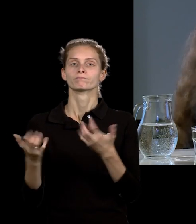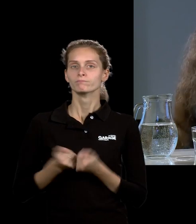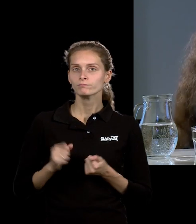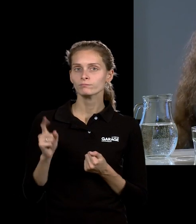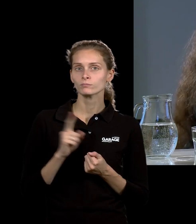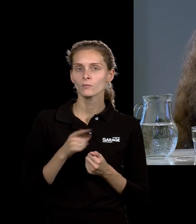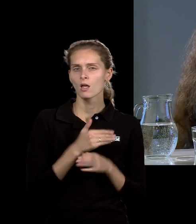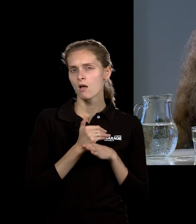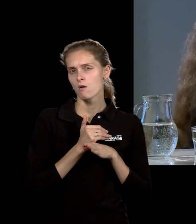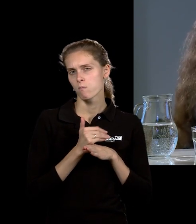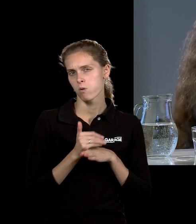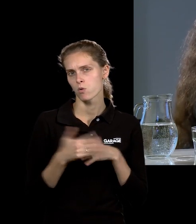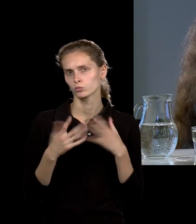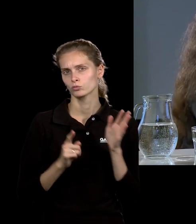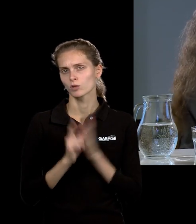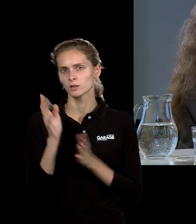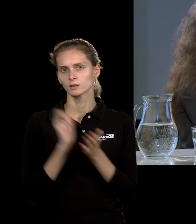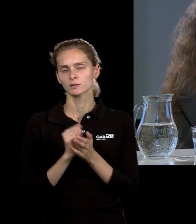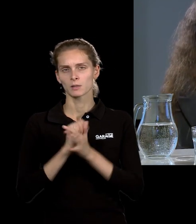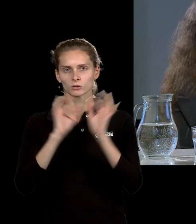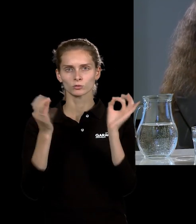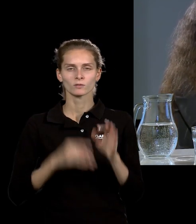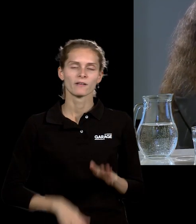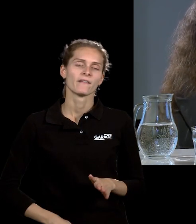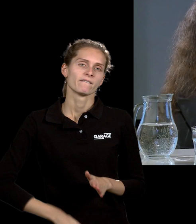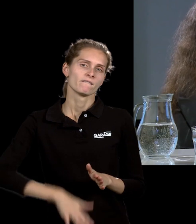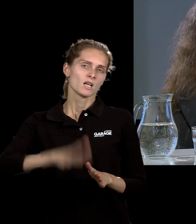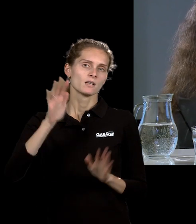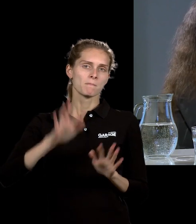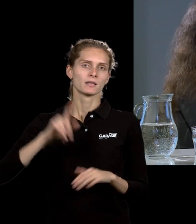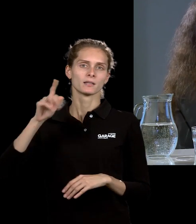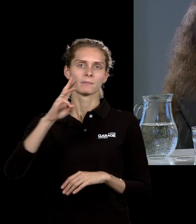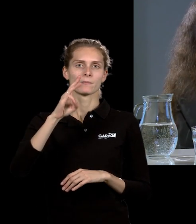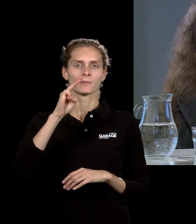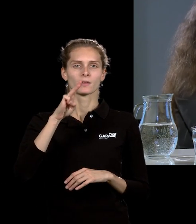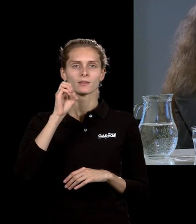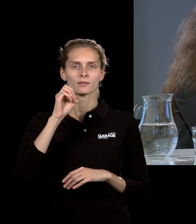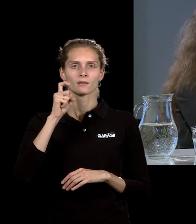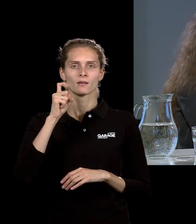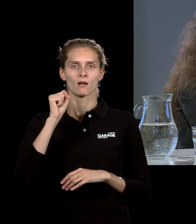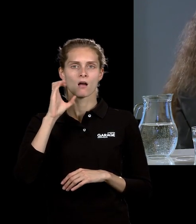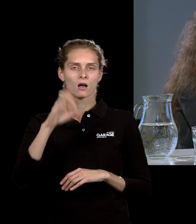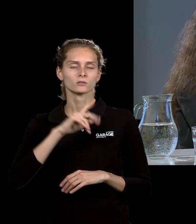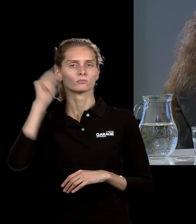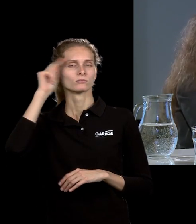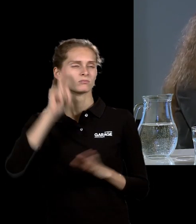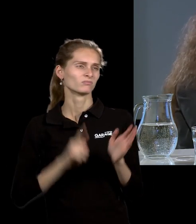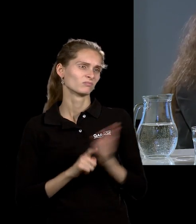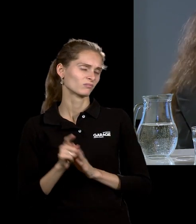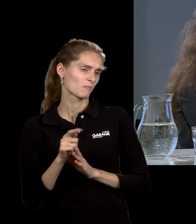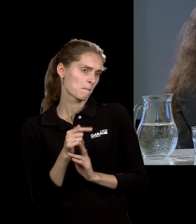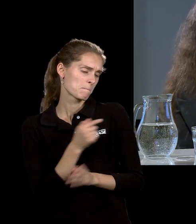который достаточно поздно начинает заниматься искусством, он вырос там в Техасе, в маленьком городе, учился, по-моему, медицине вначале,